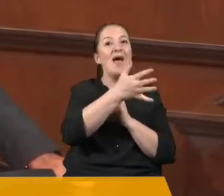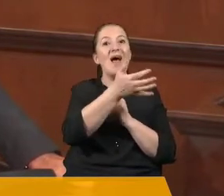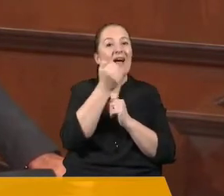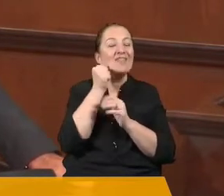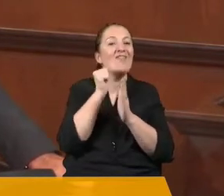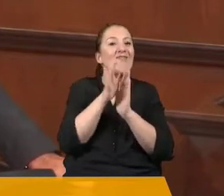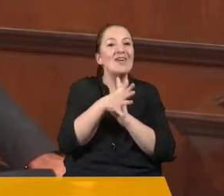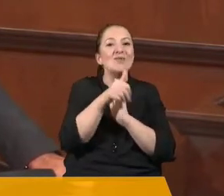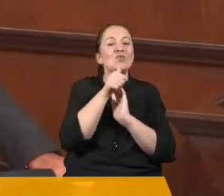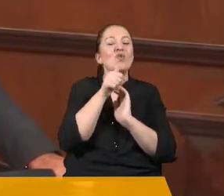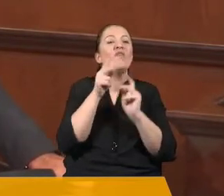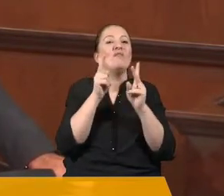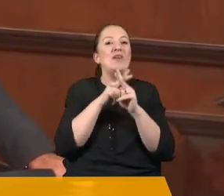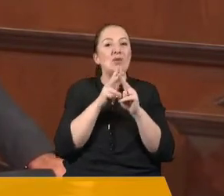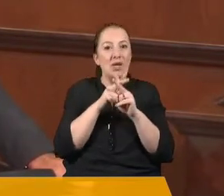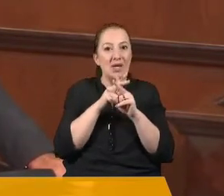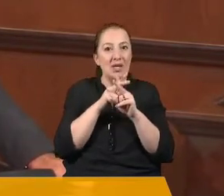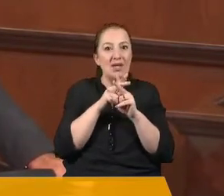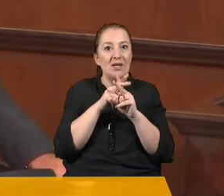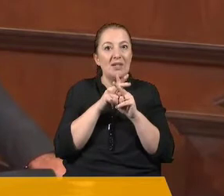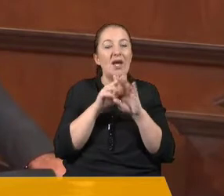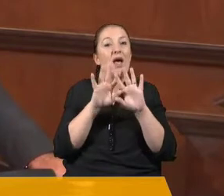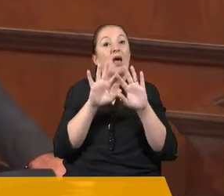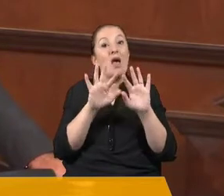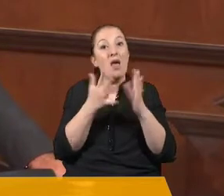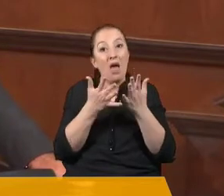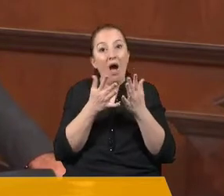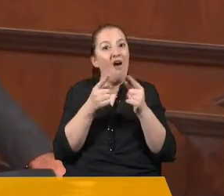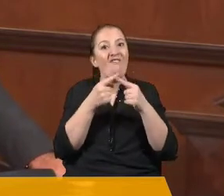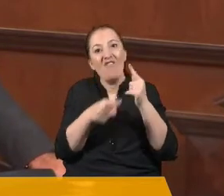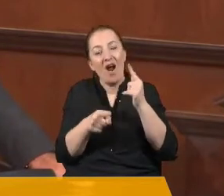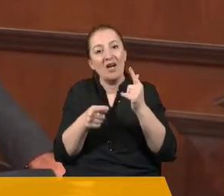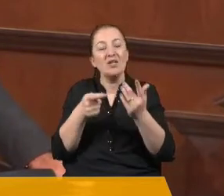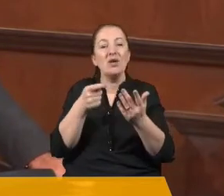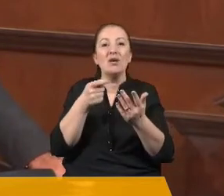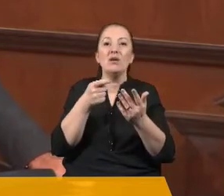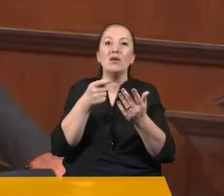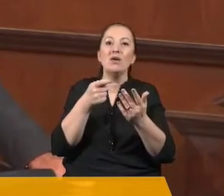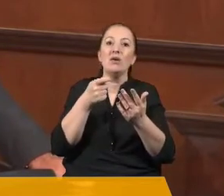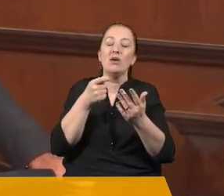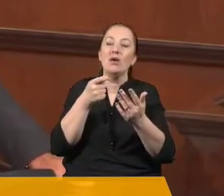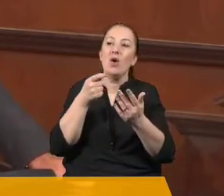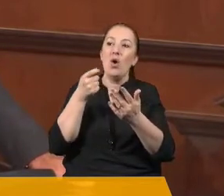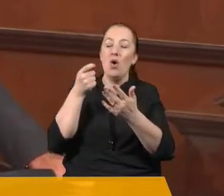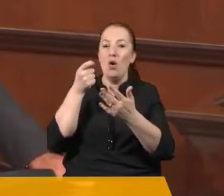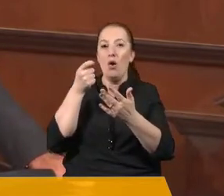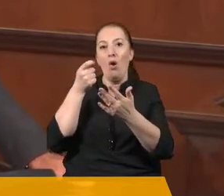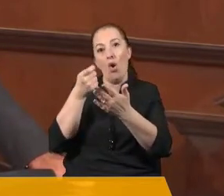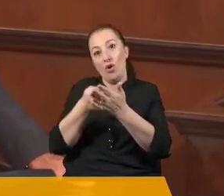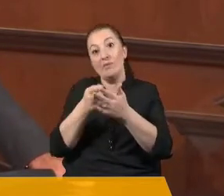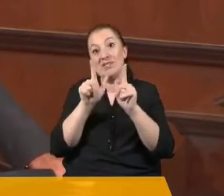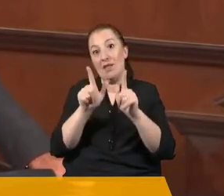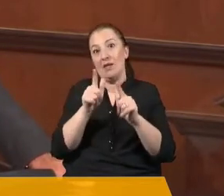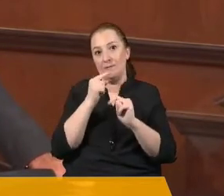su faturalarını ya mahsup edeceksiniz ya da iade edeceksiniz. Anlaştık mı?